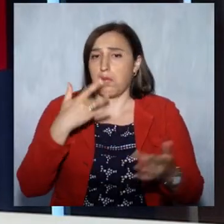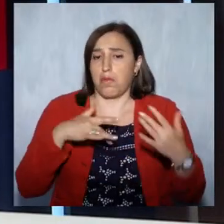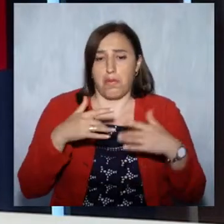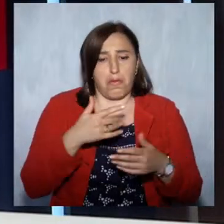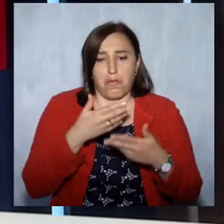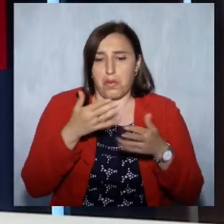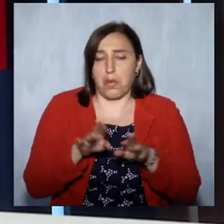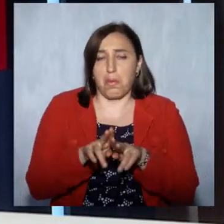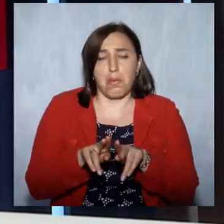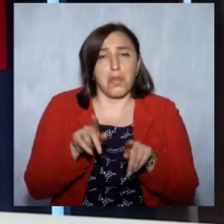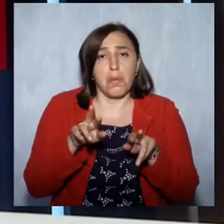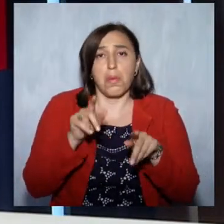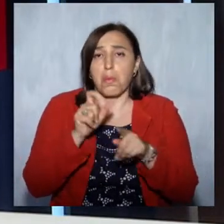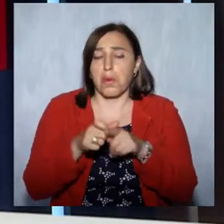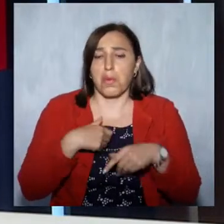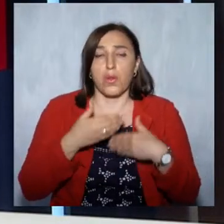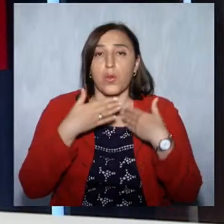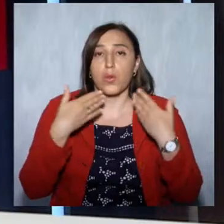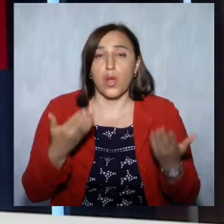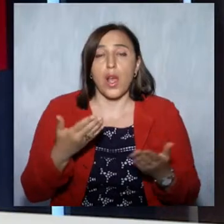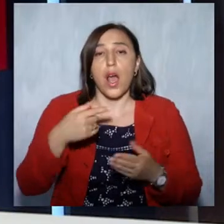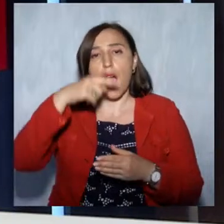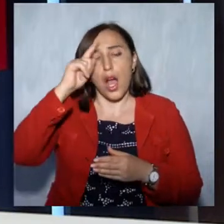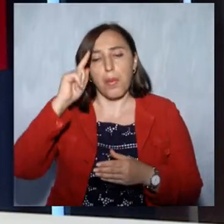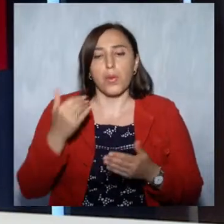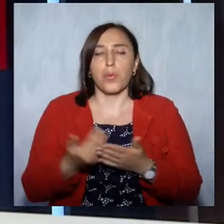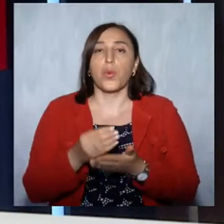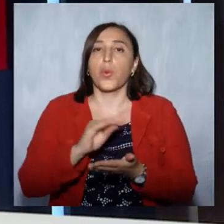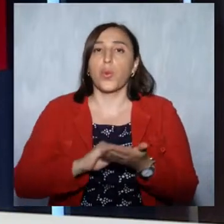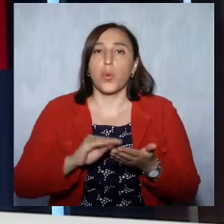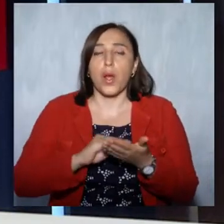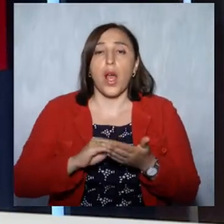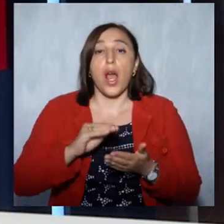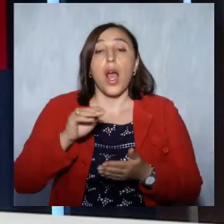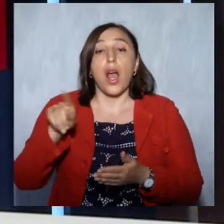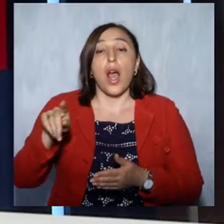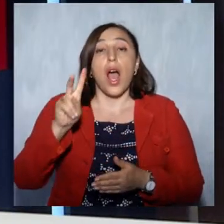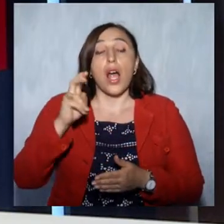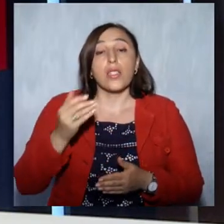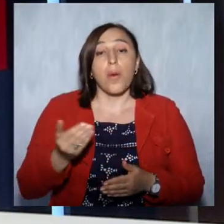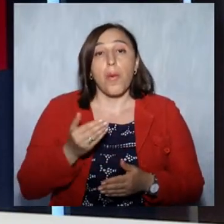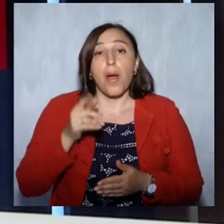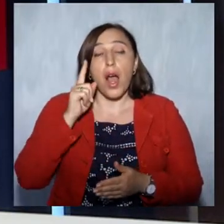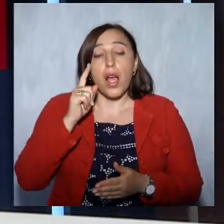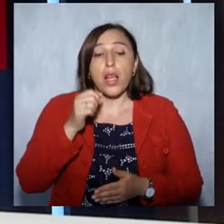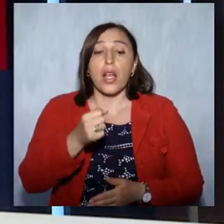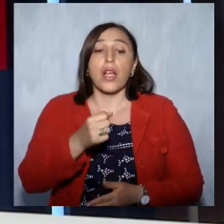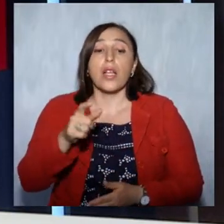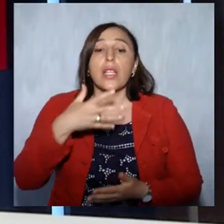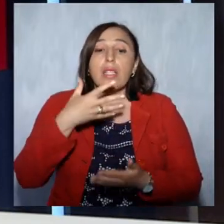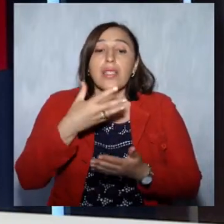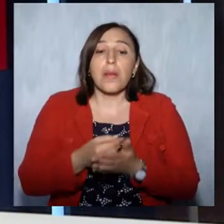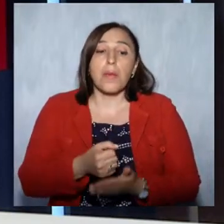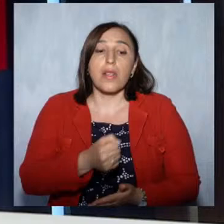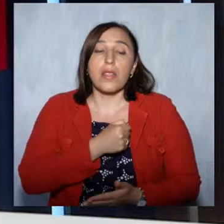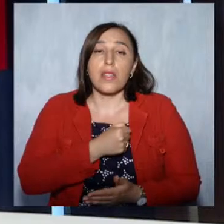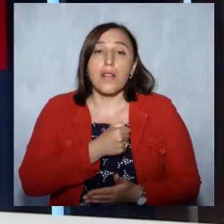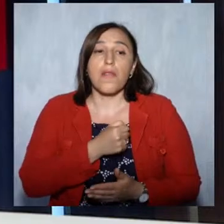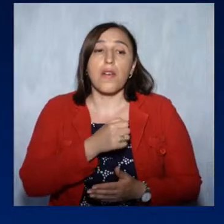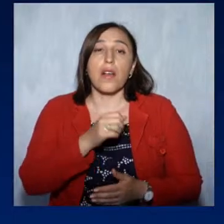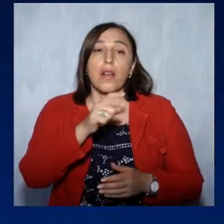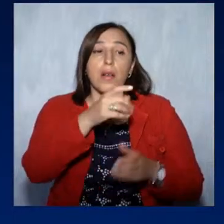Վերջին շրջանում Ադրբեջանը նորից սկսել է հայտարարել, թե Արցախի հայությունը չպետք է սեփական զինված ուժեր ունենար